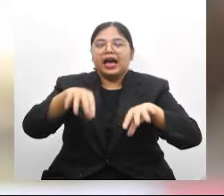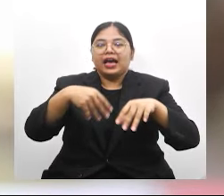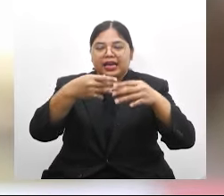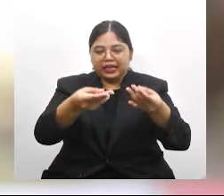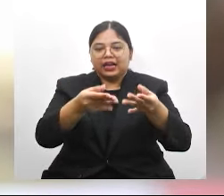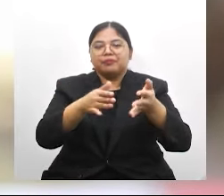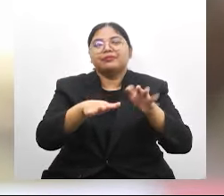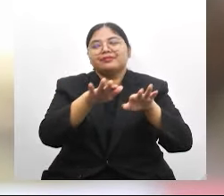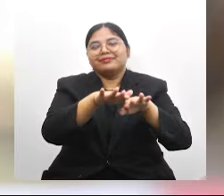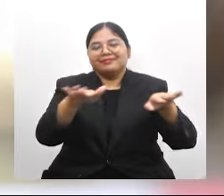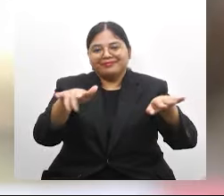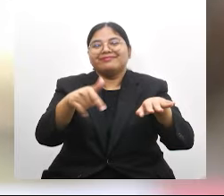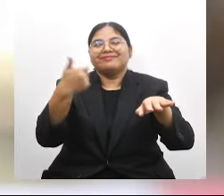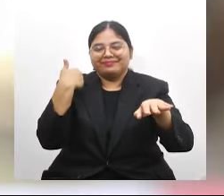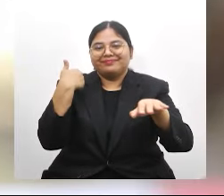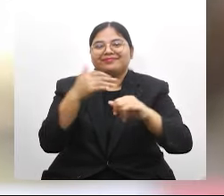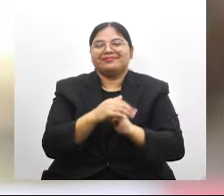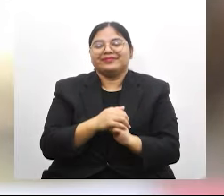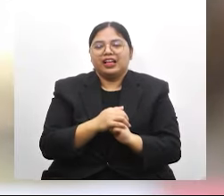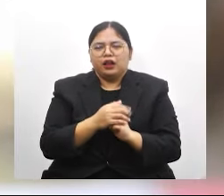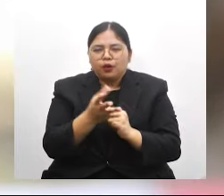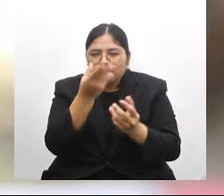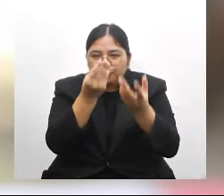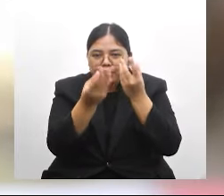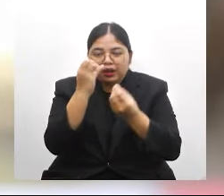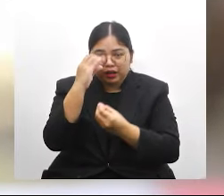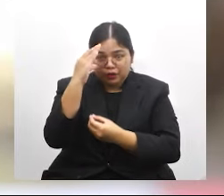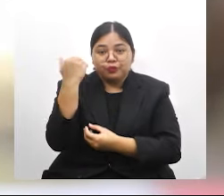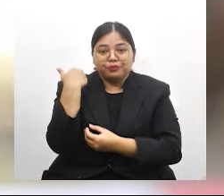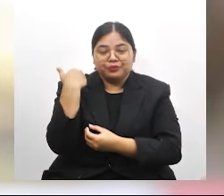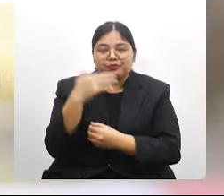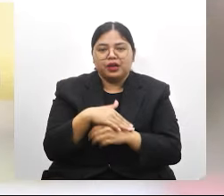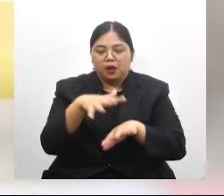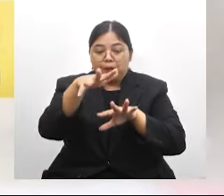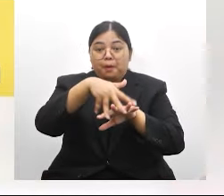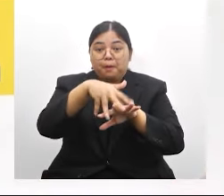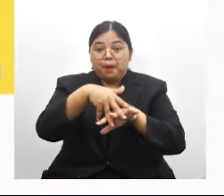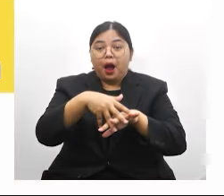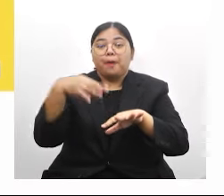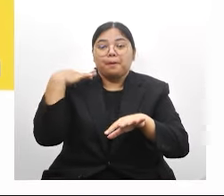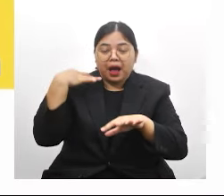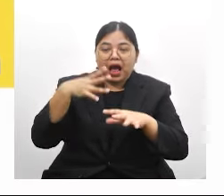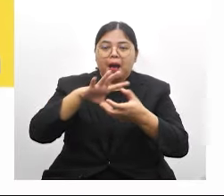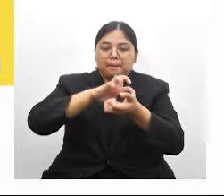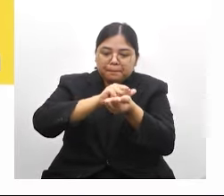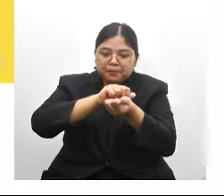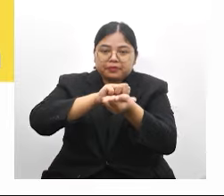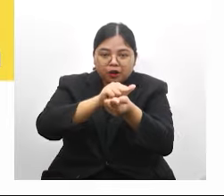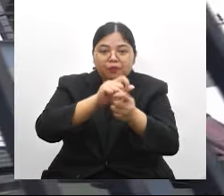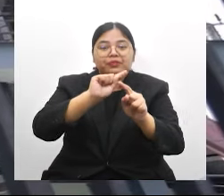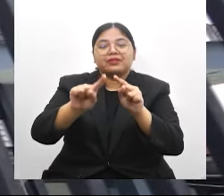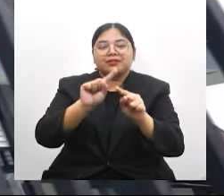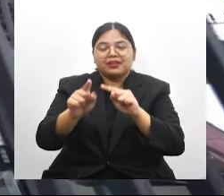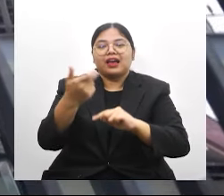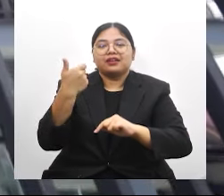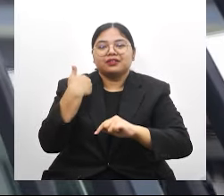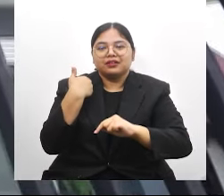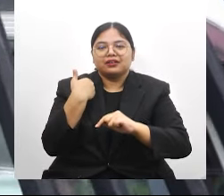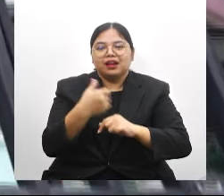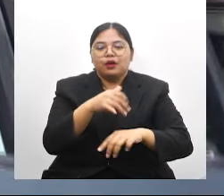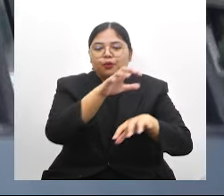ส่วนนี้ก็เป็นแหล่งเรียนรู้ที่สำคัญของนักเรียนนะคะแล้วก็อีกส่วนหนึก็คือผ้าทอผ้ามัดย้อมนะคะแล้วก็แหล่งแหล่งเรียน